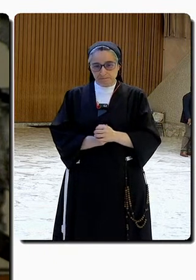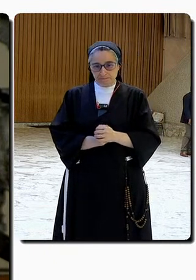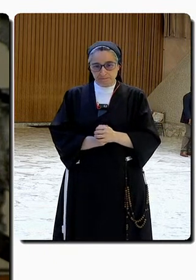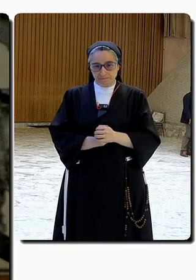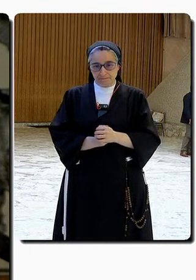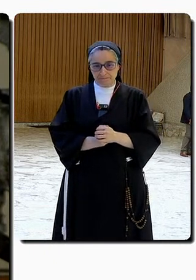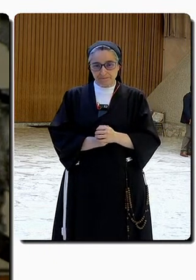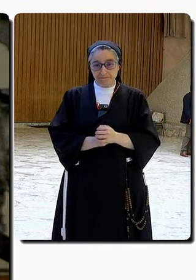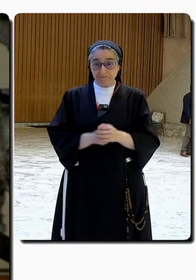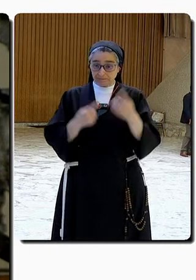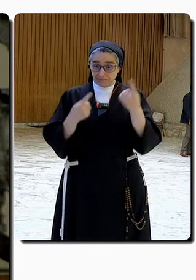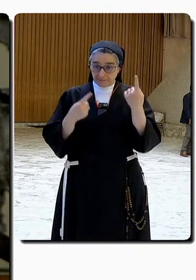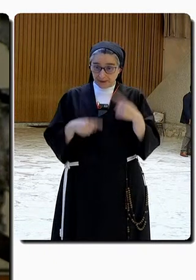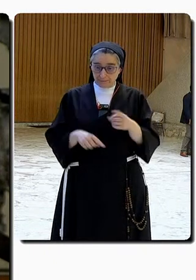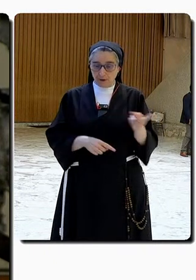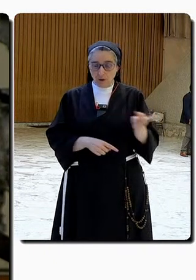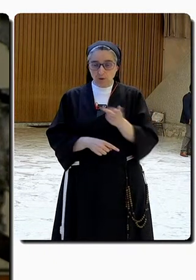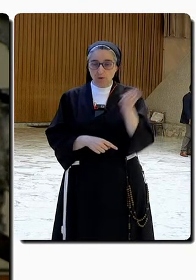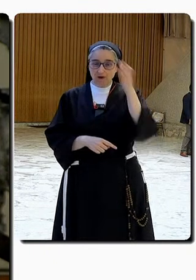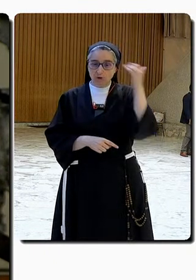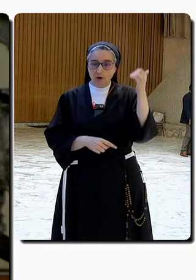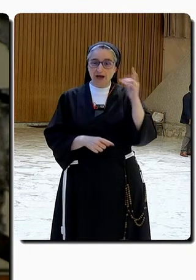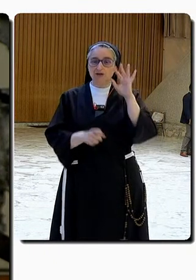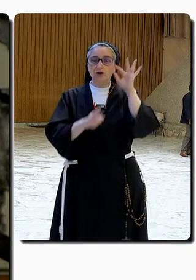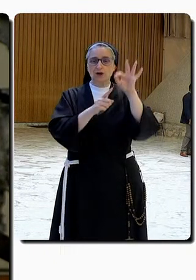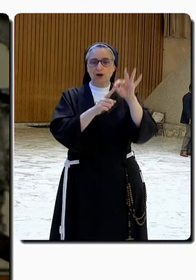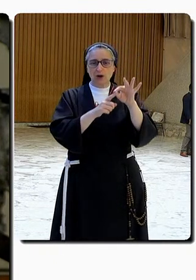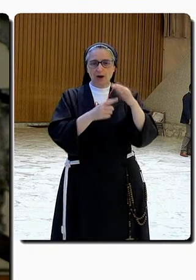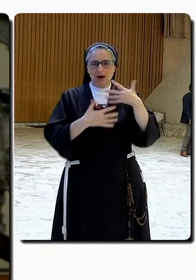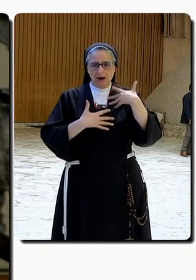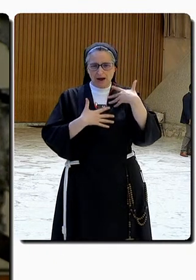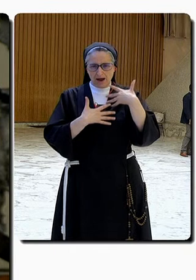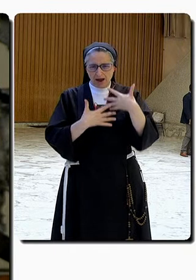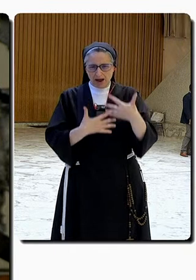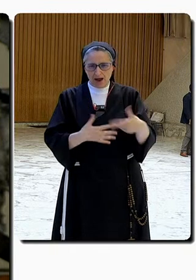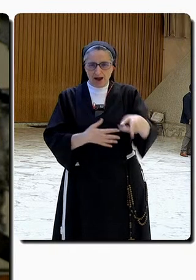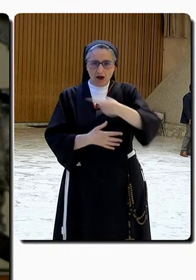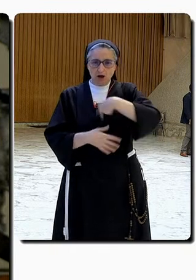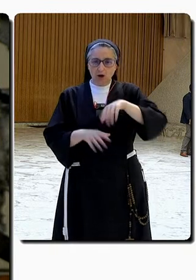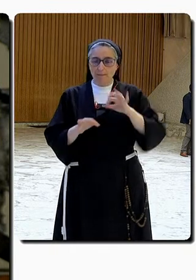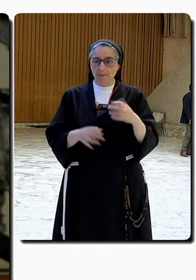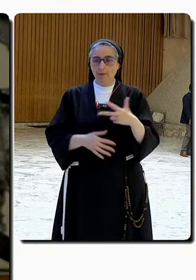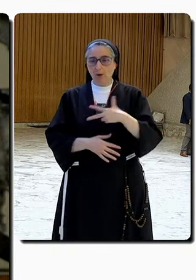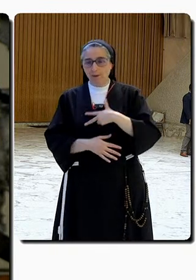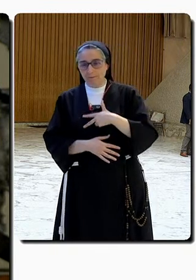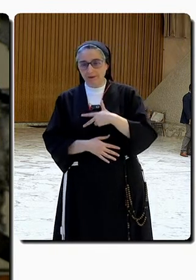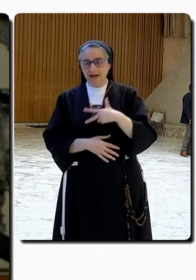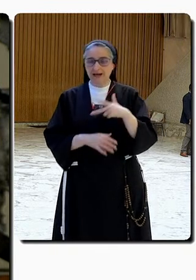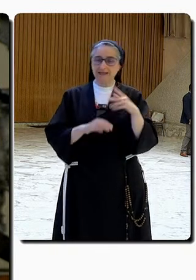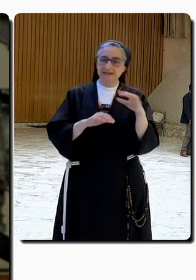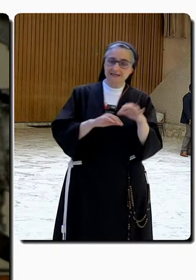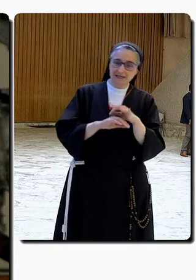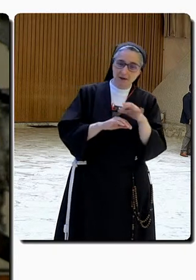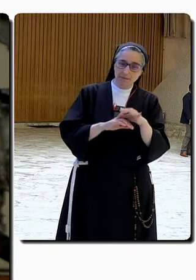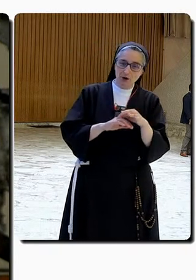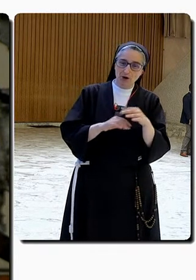Nel perseguire questa vocazione all'amore disinteressato, noi tutti, sacerdoti e sposi,